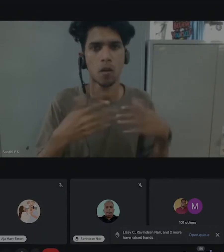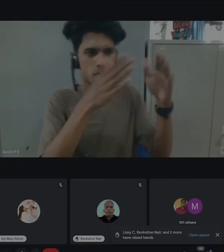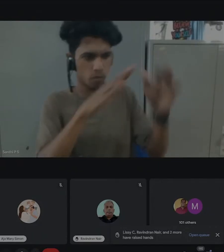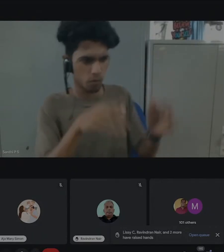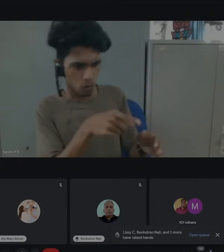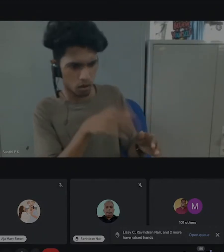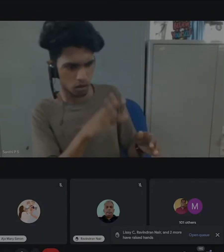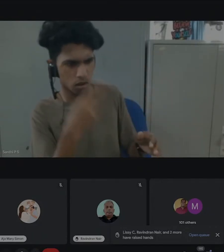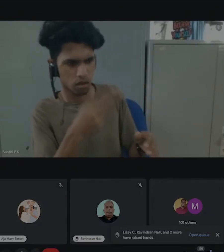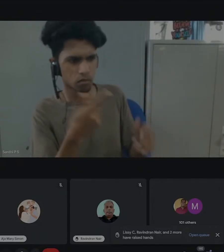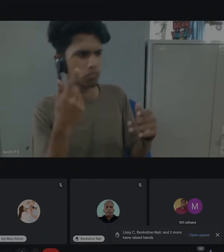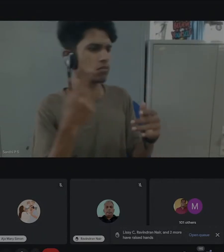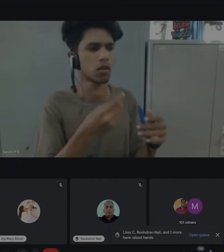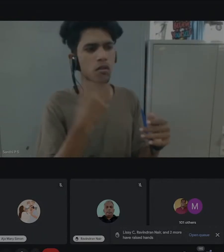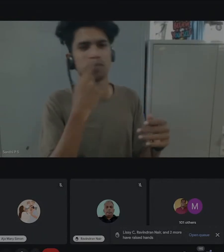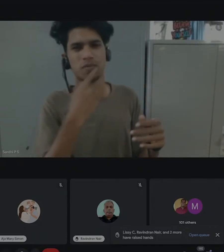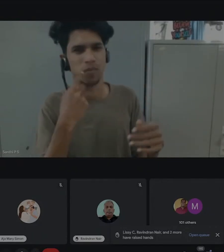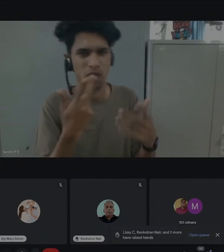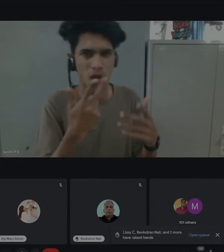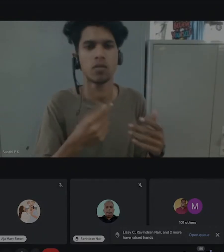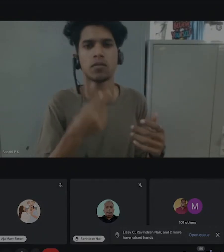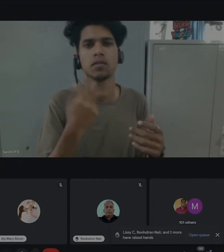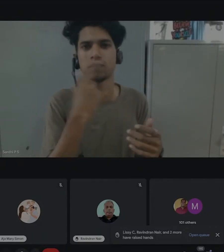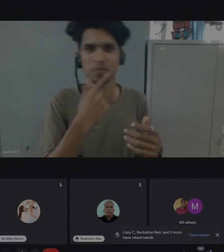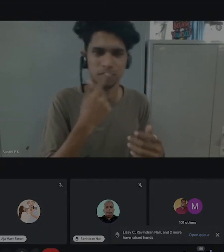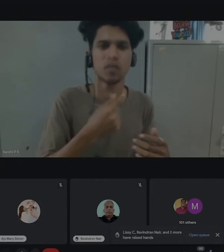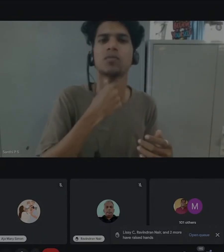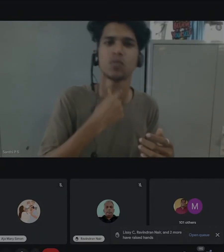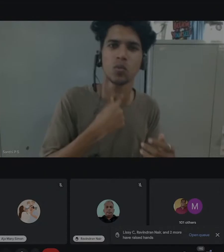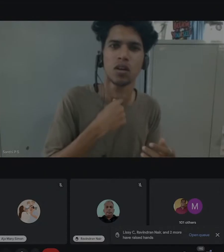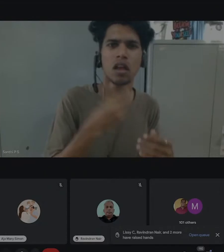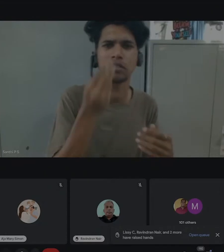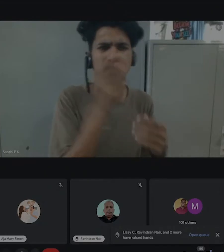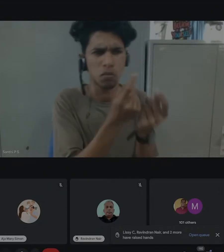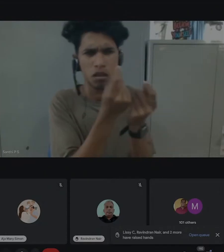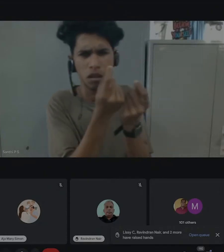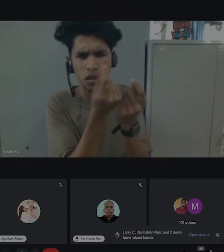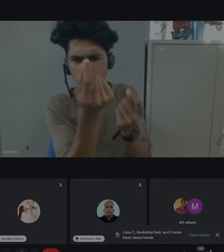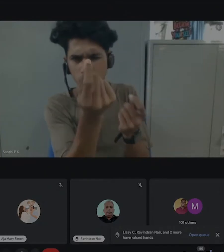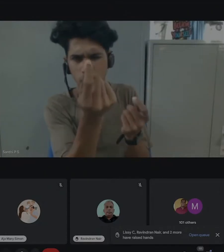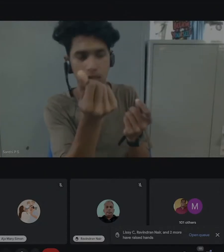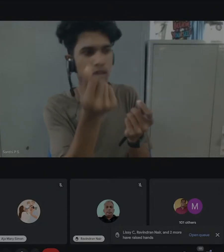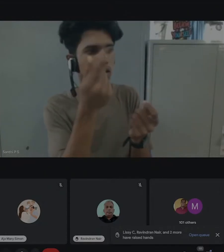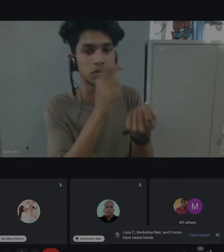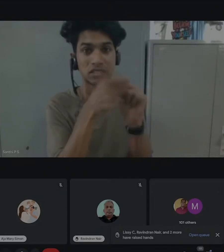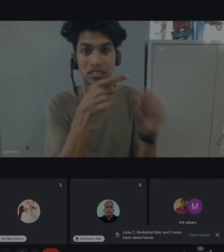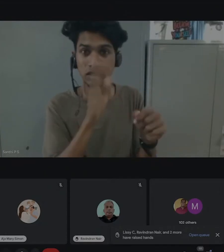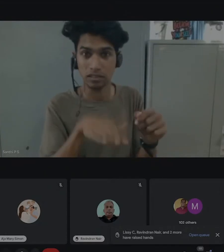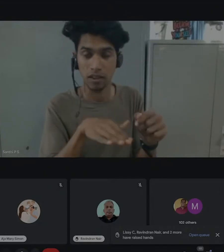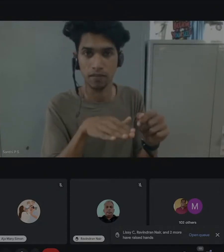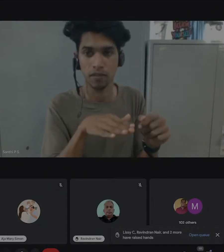ശരീരഘടനയിൽ തന്നെ വായുടെയും ചുണ്ടിന്റെയും തൊണ്ടയുടെയൊക്കെ ഭാഗത്തുള്ള അവയവങ്ങളിൽ ചെറിയ വ്യതിയാനങ്ങളെല്ലാം ഉണ്ടാകും.